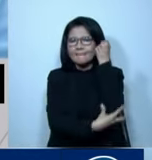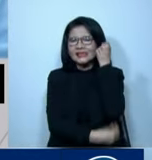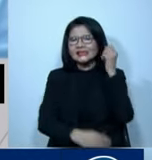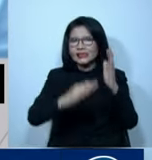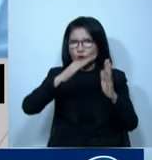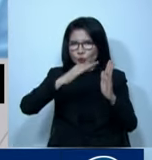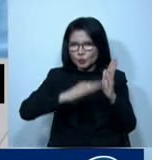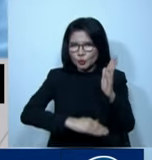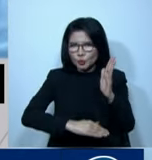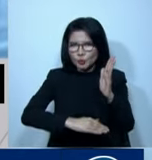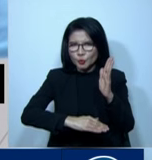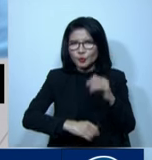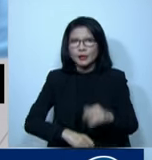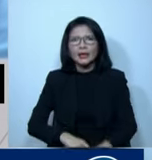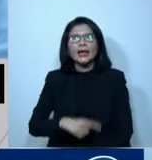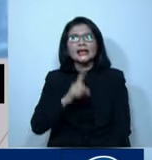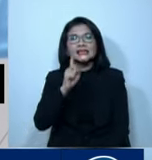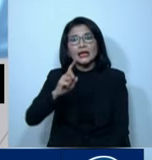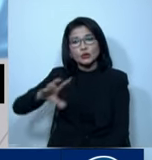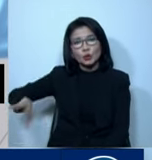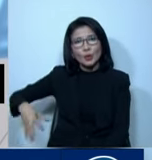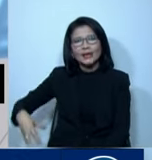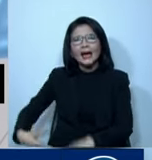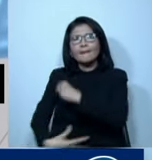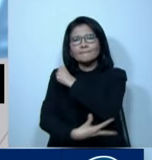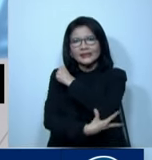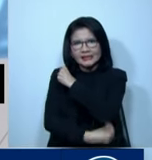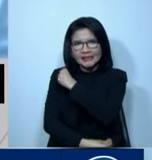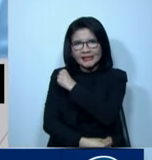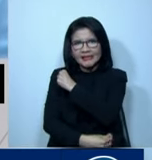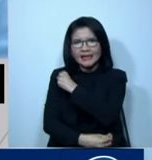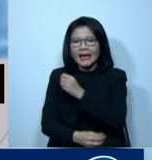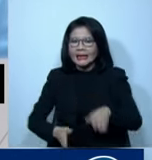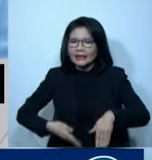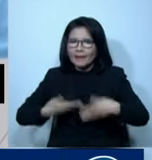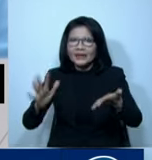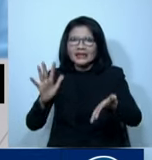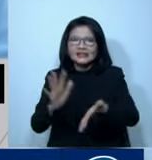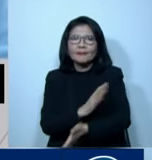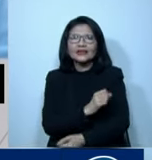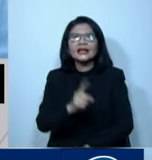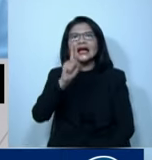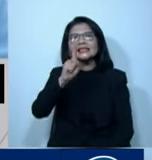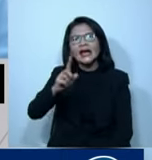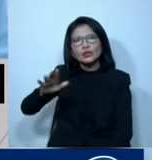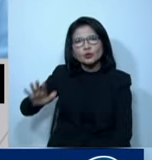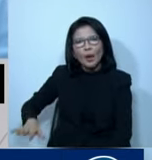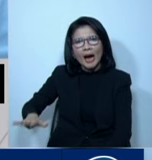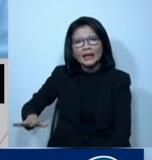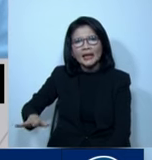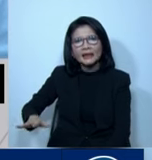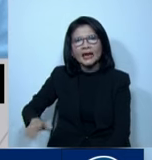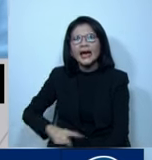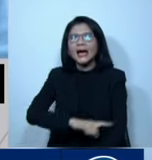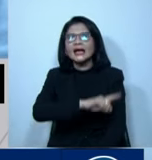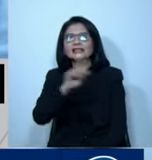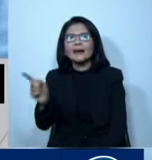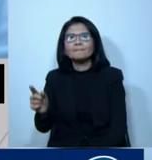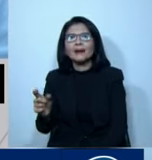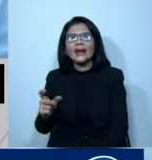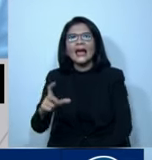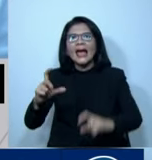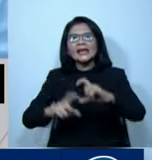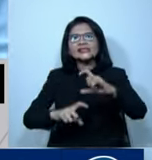adalah setiap satu keluarga miskin kita kasih kesempatan satu anaknya sampai ke perguruan